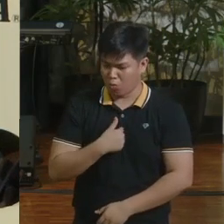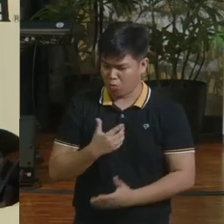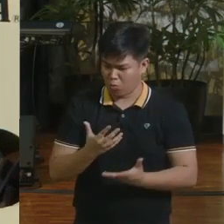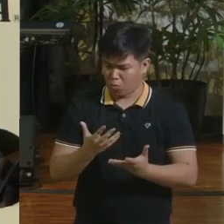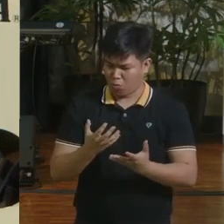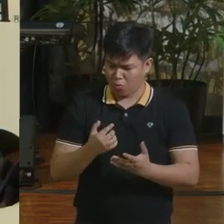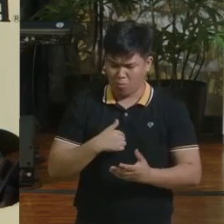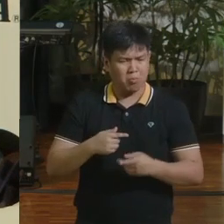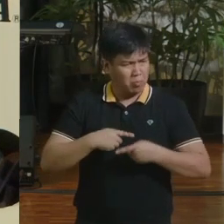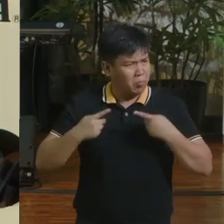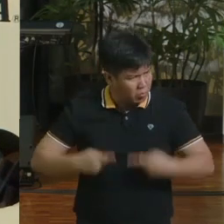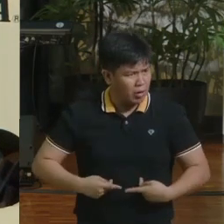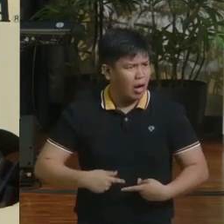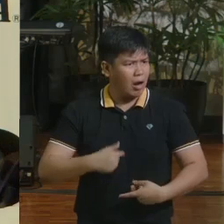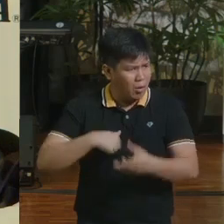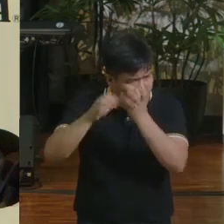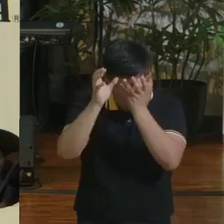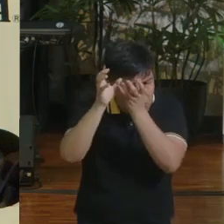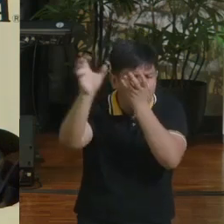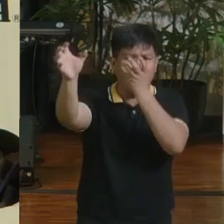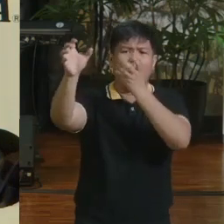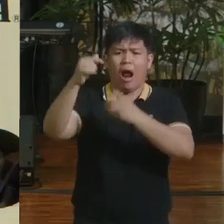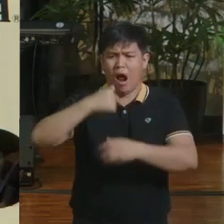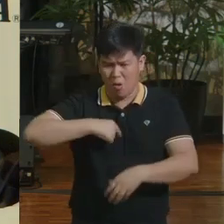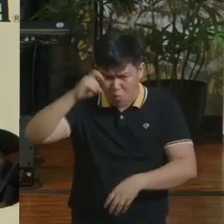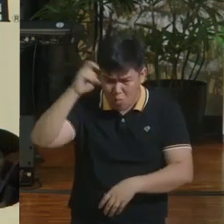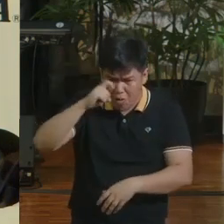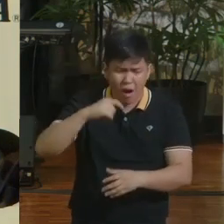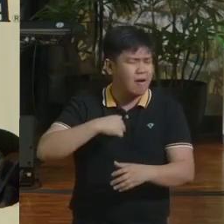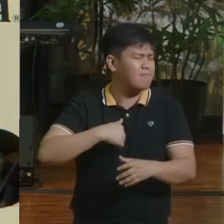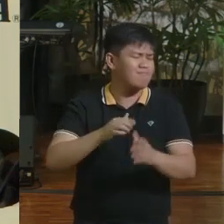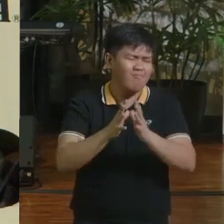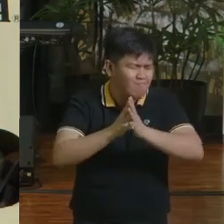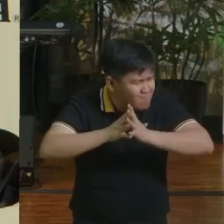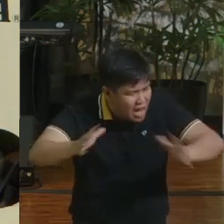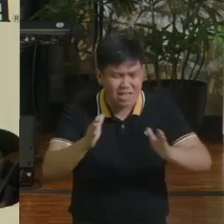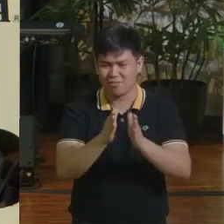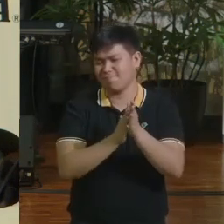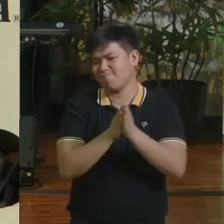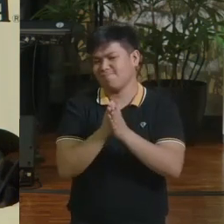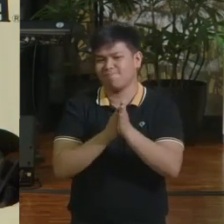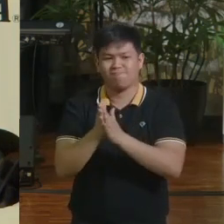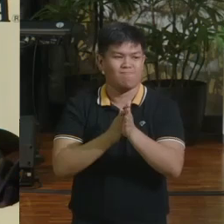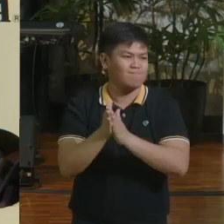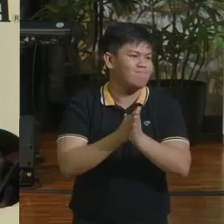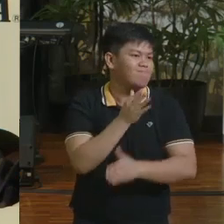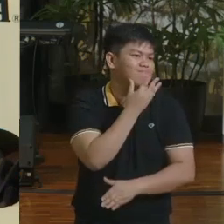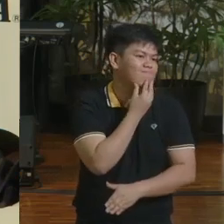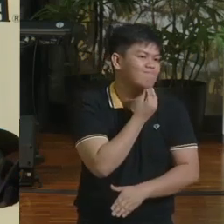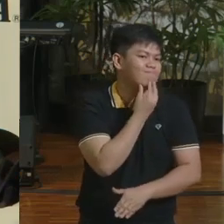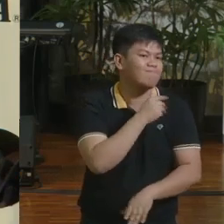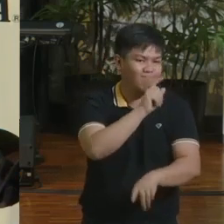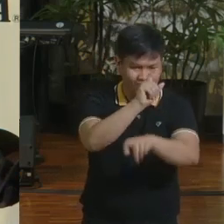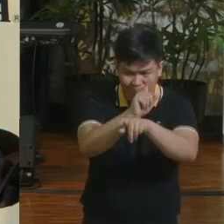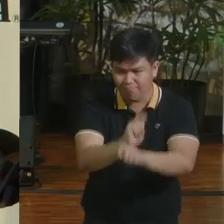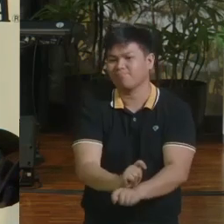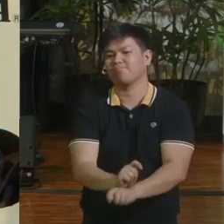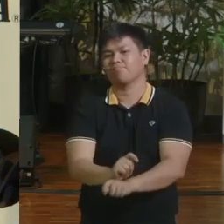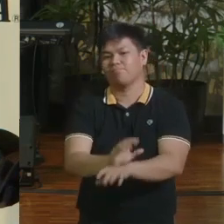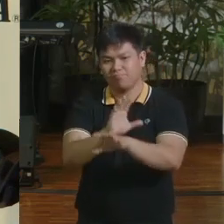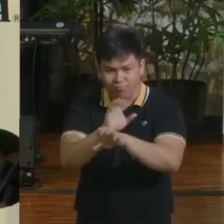age among my people. So extremely zealous was I for the traditions of